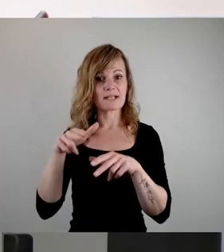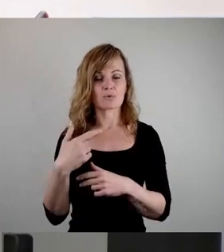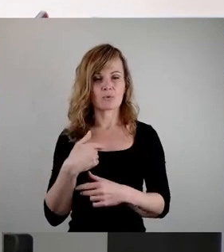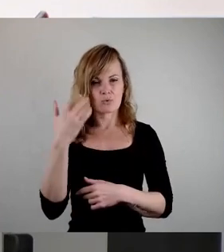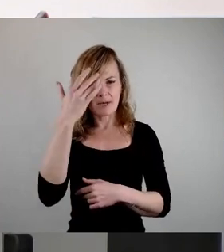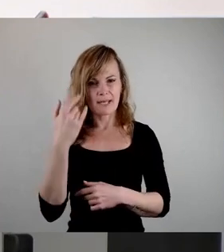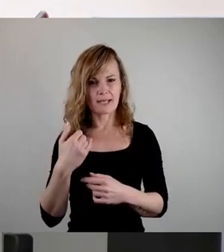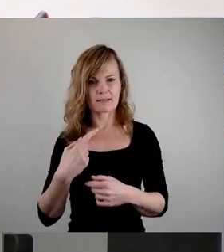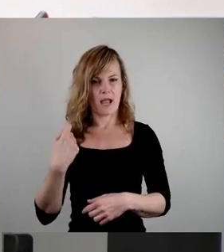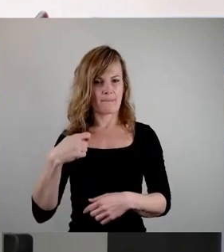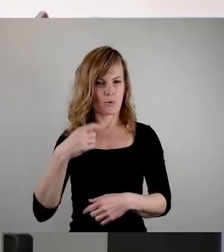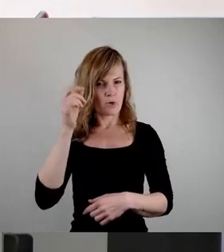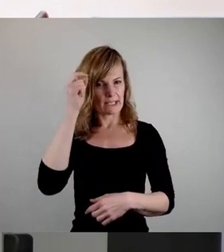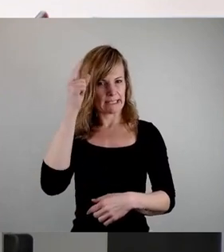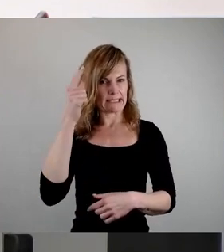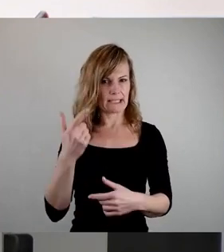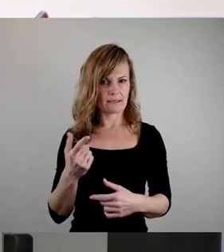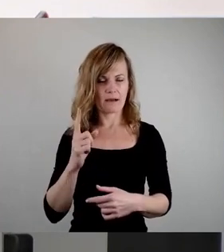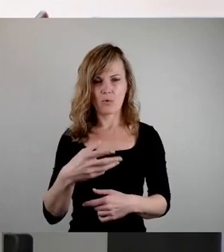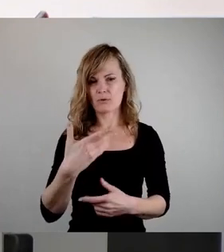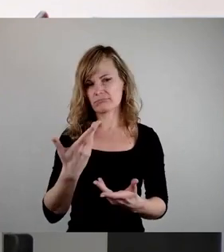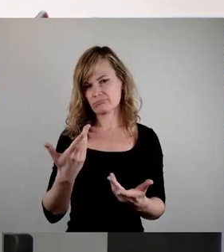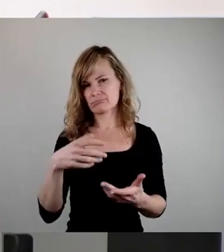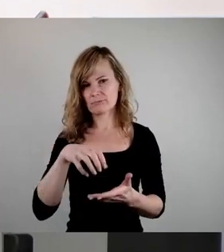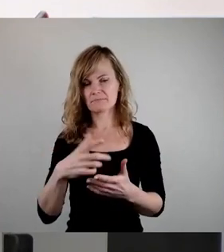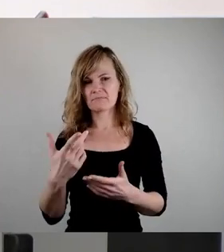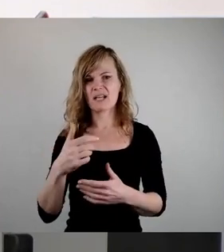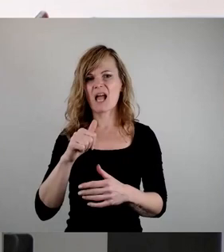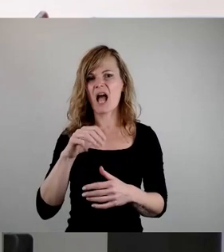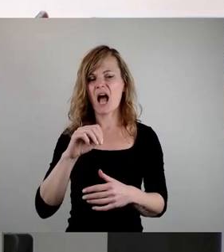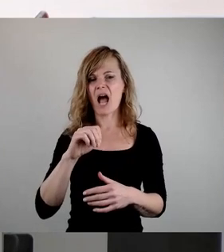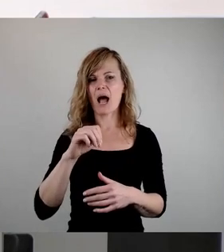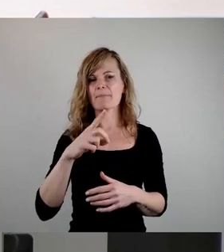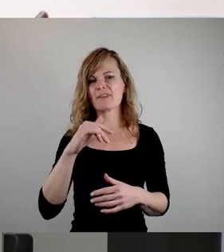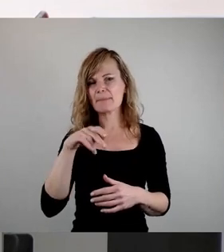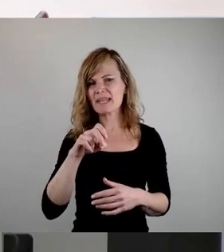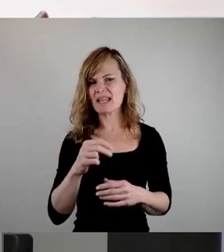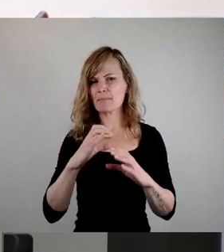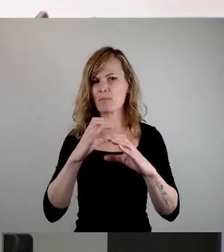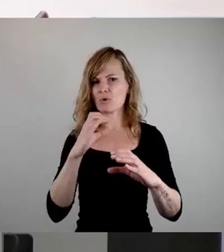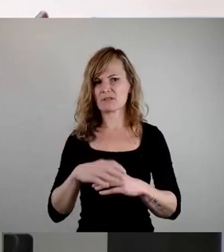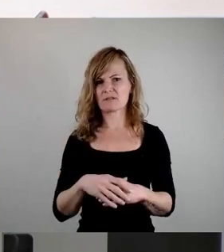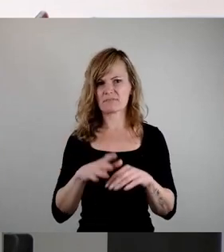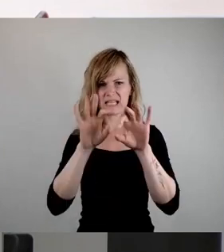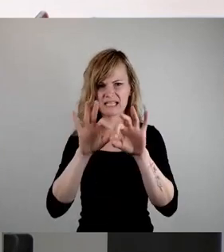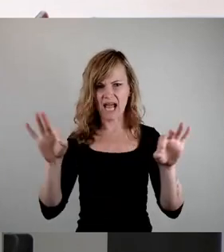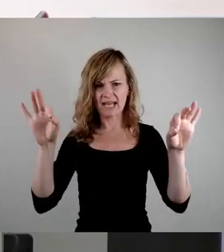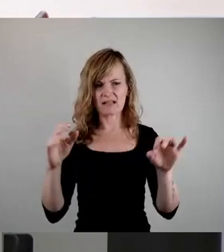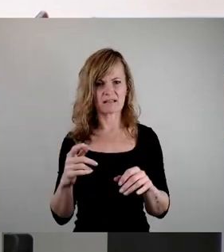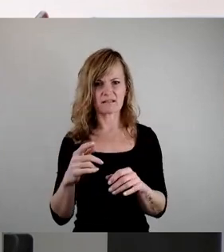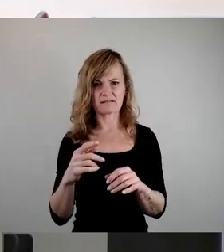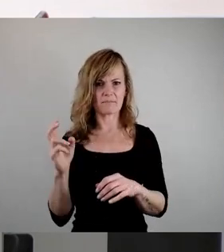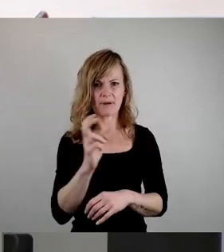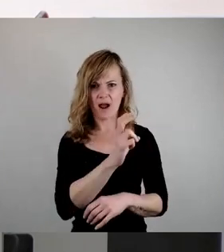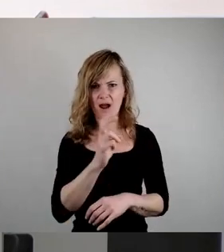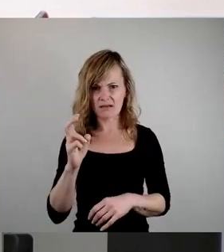Dresdner Stadtrat. Der Einsatz eines Amphibienbusses, eine Seilbahn und hier nicht so abenteuerlich die Errichtung